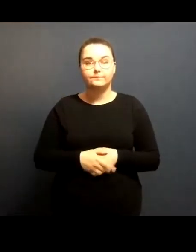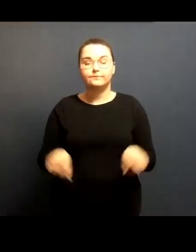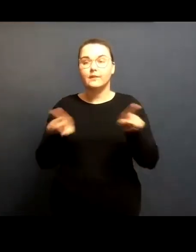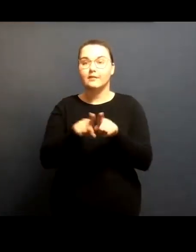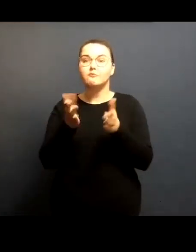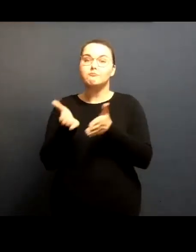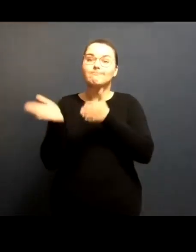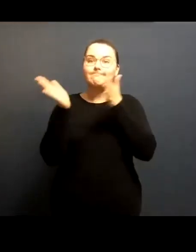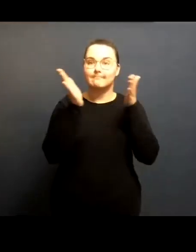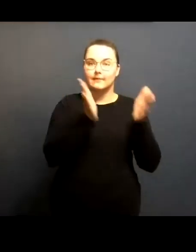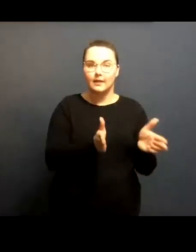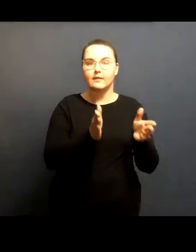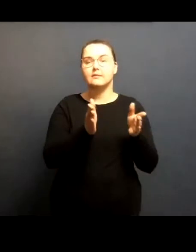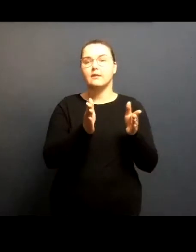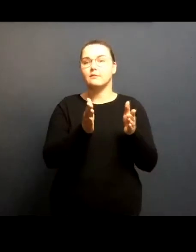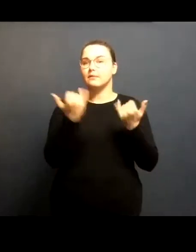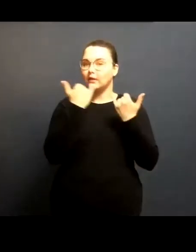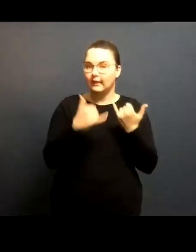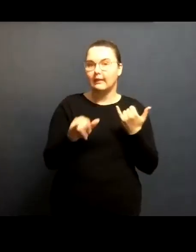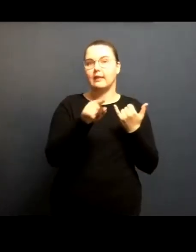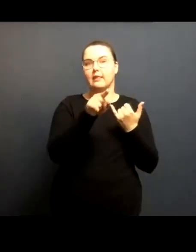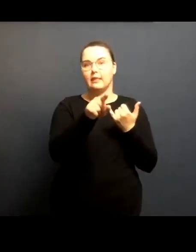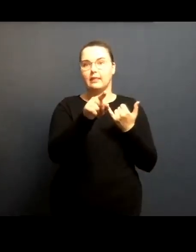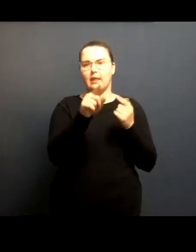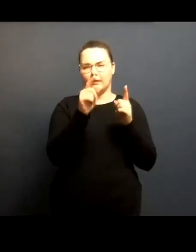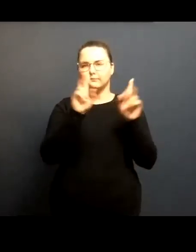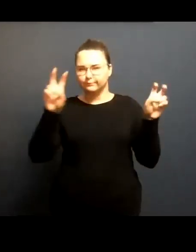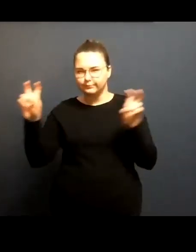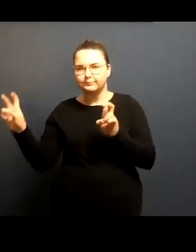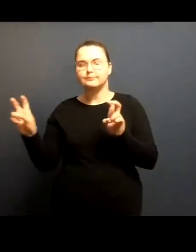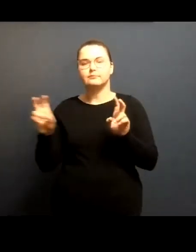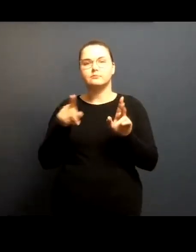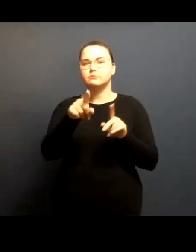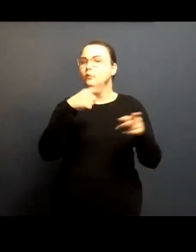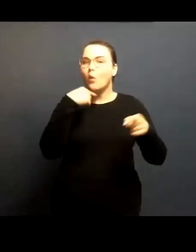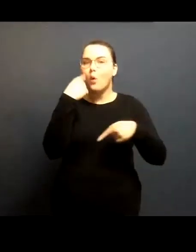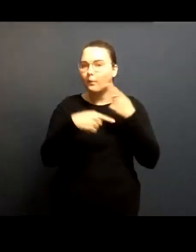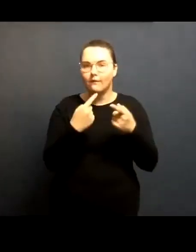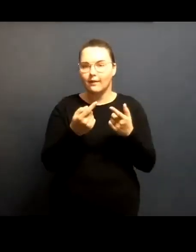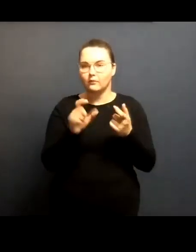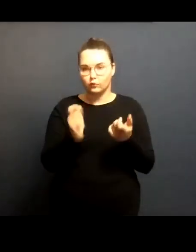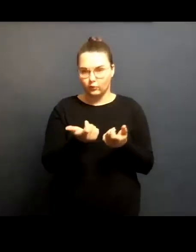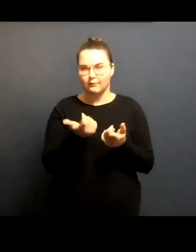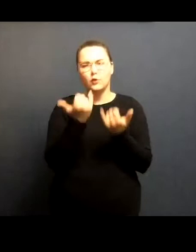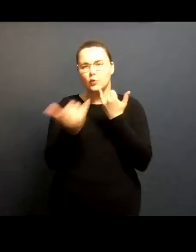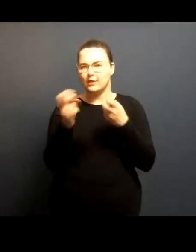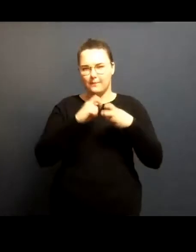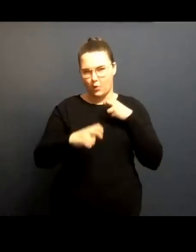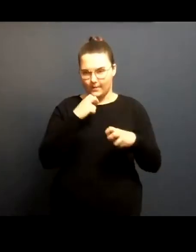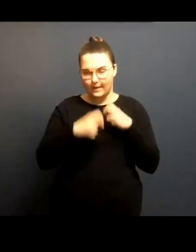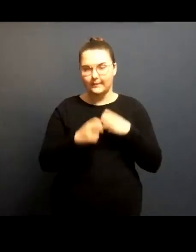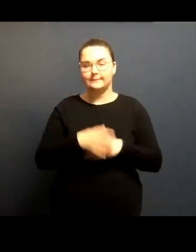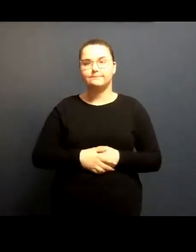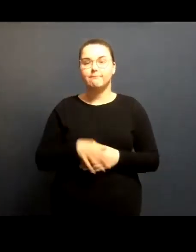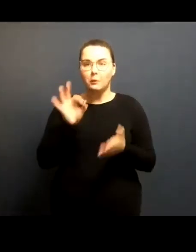druga strona tych cytatów mówi o pewnych problemach, czyli taki, tutaj